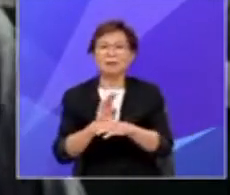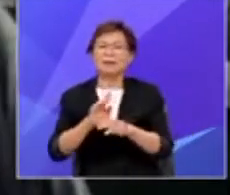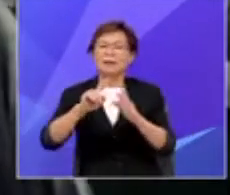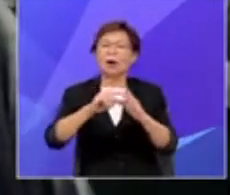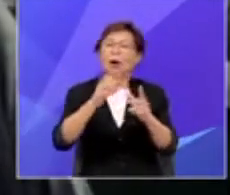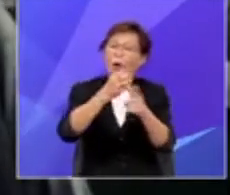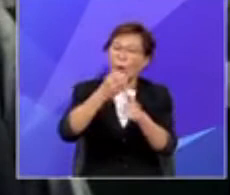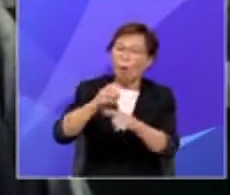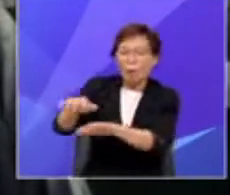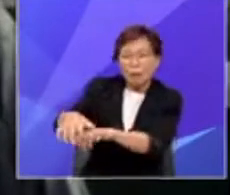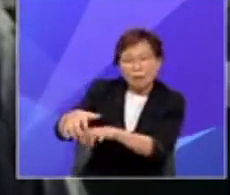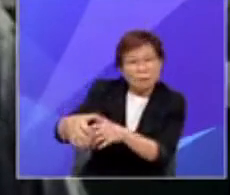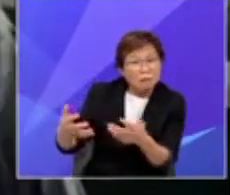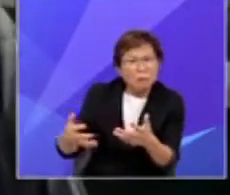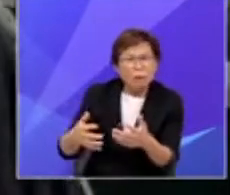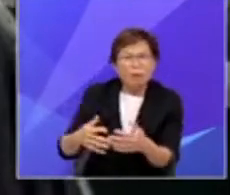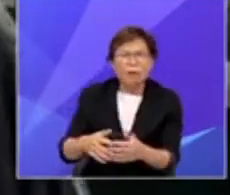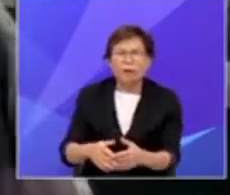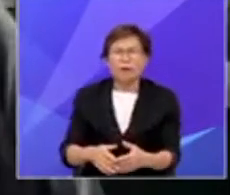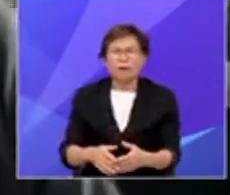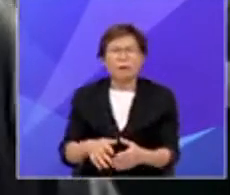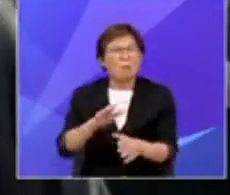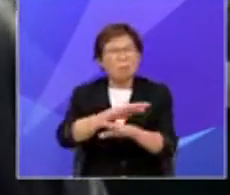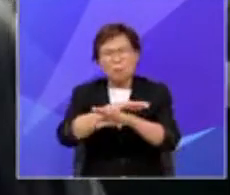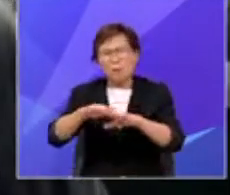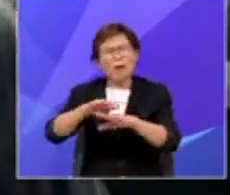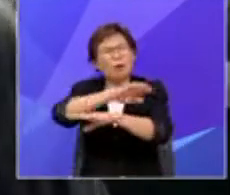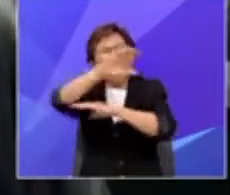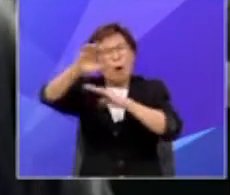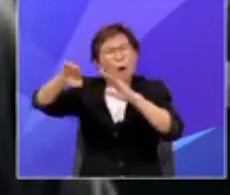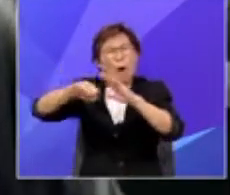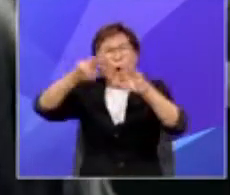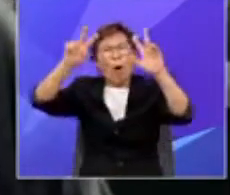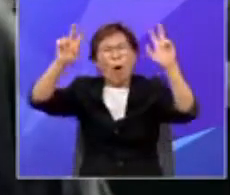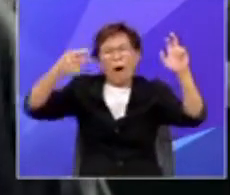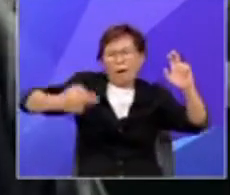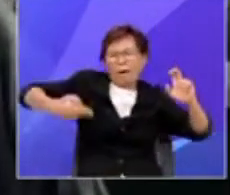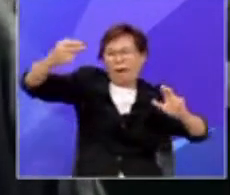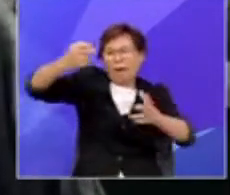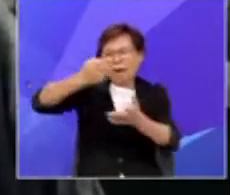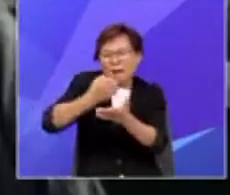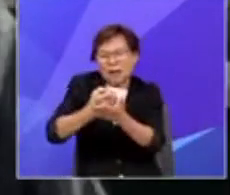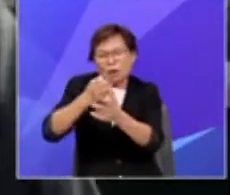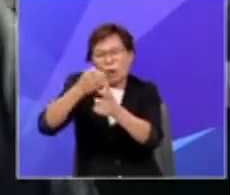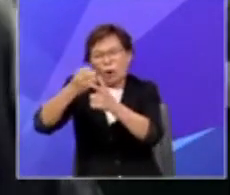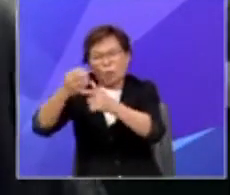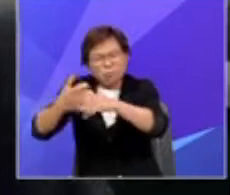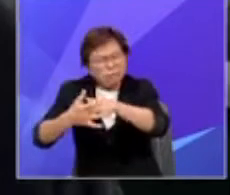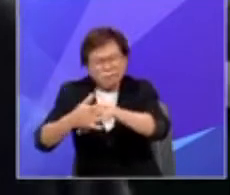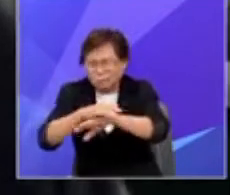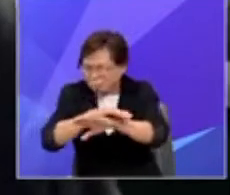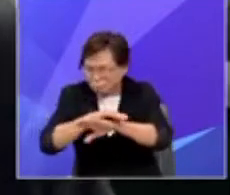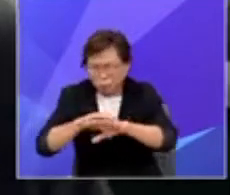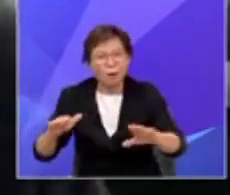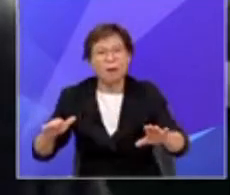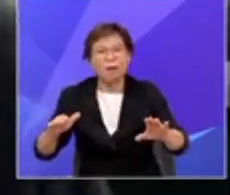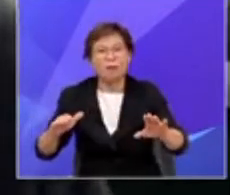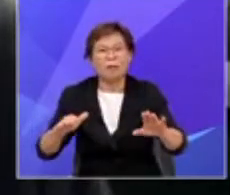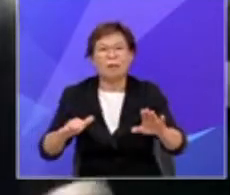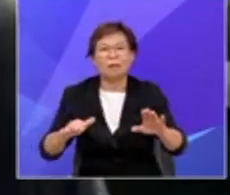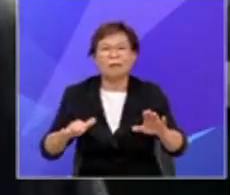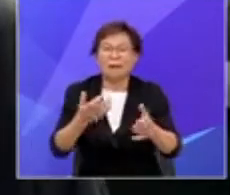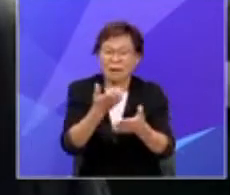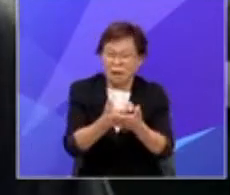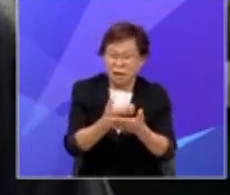culture Jadi bukan semuanya bertema kepada sampai kode teknologi Pondok